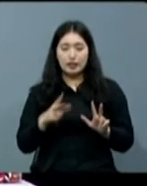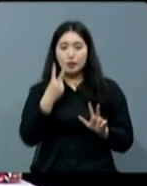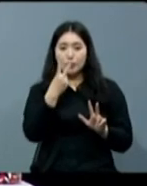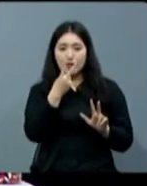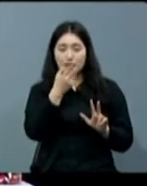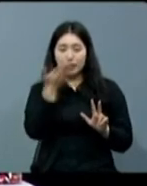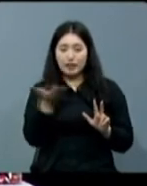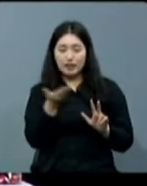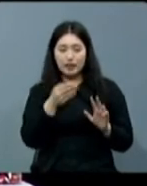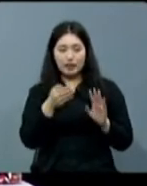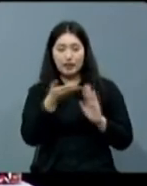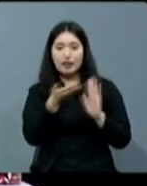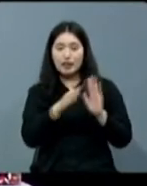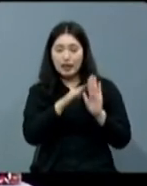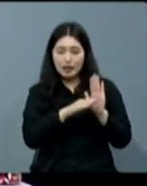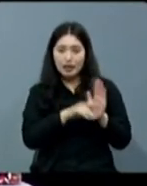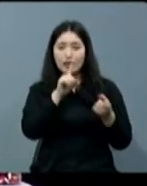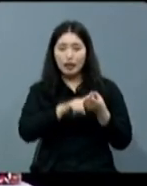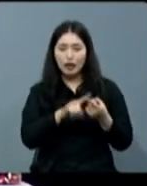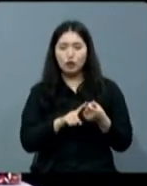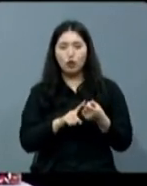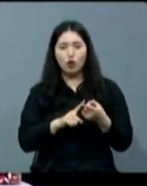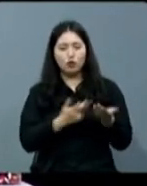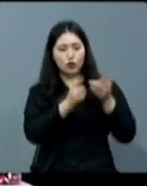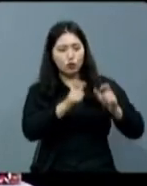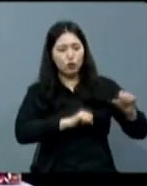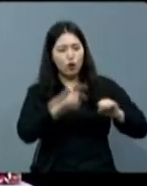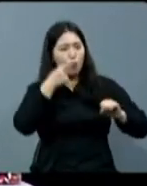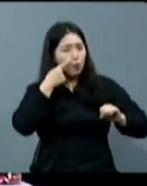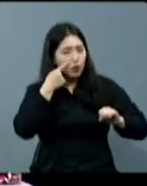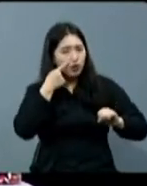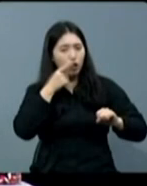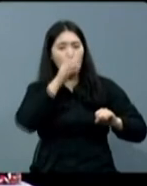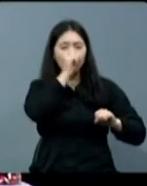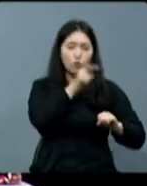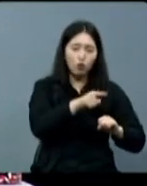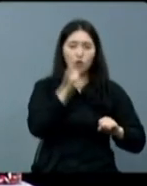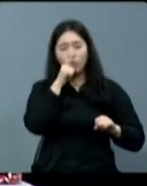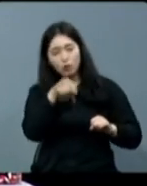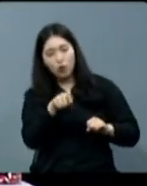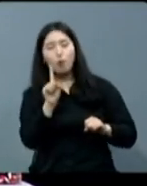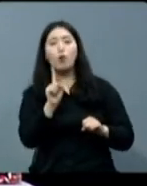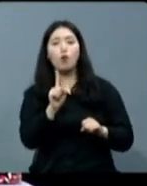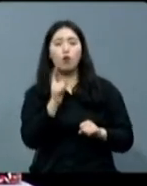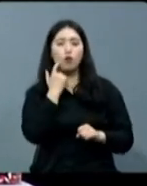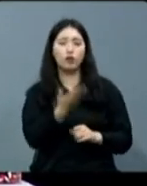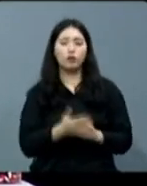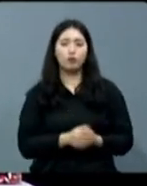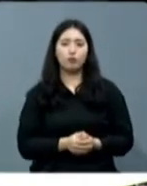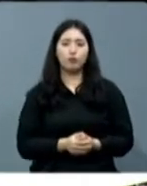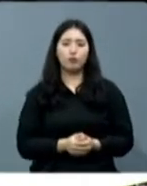2단계 행정구조를 이래 제주도에서 해보니까 장단점이 뭐가 있습니까?